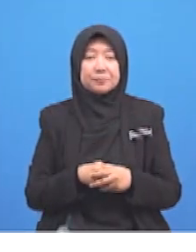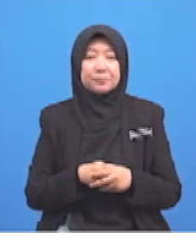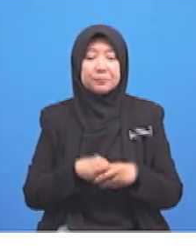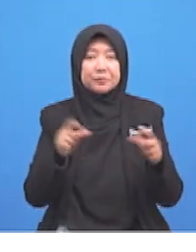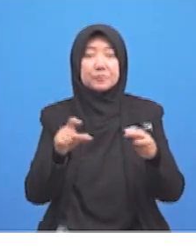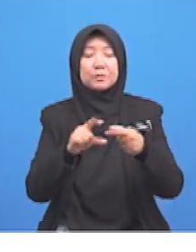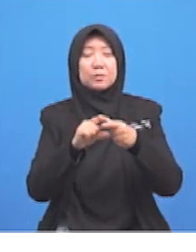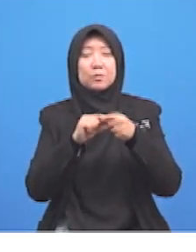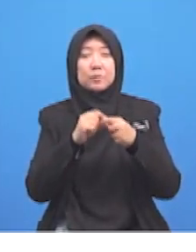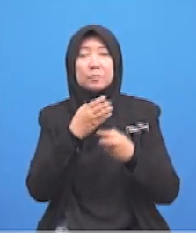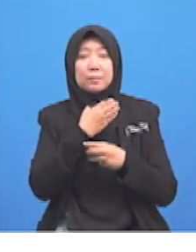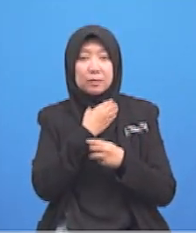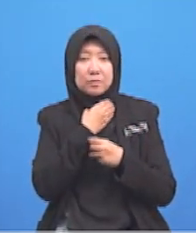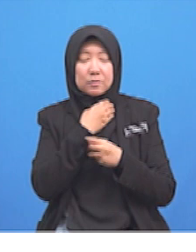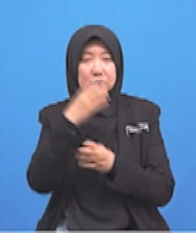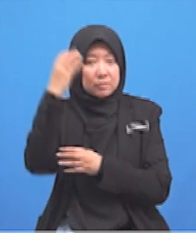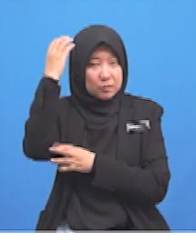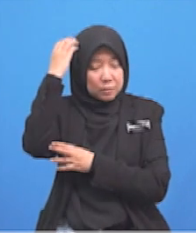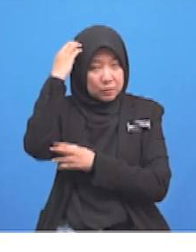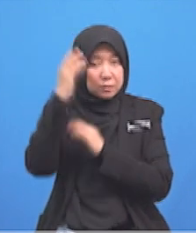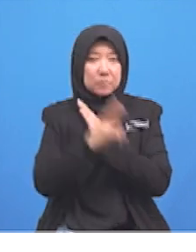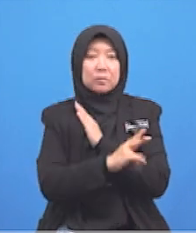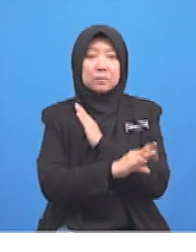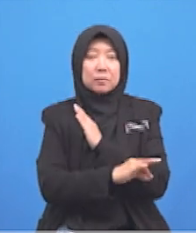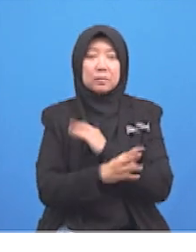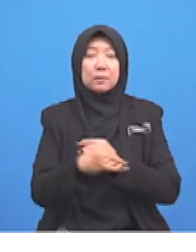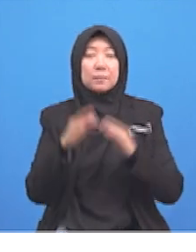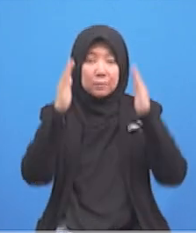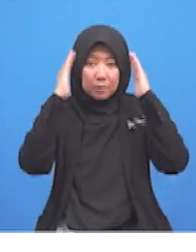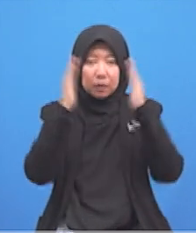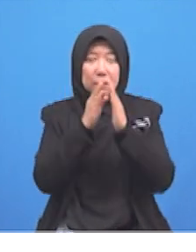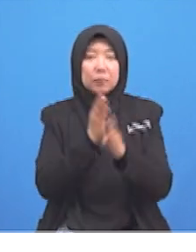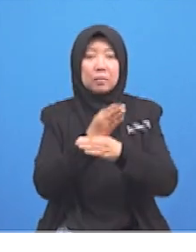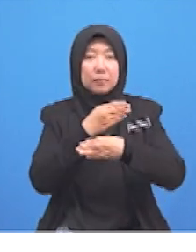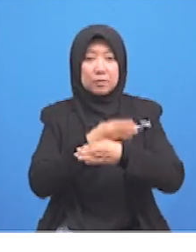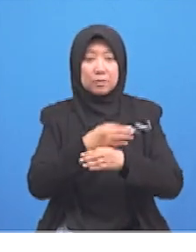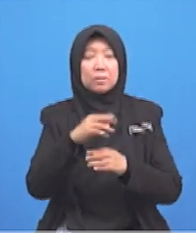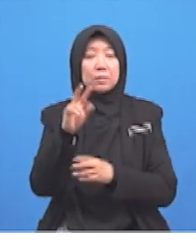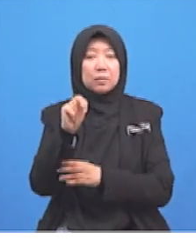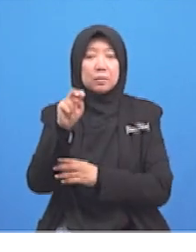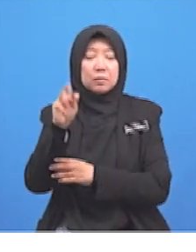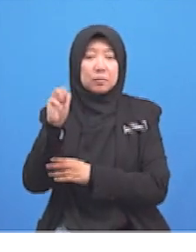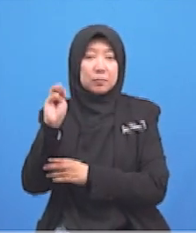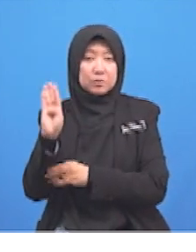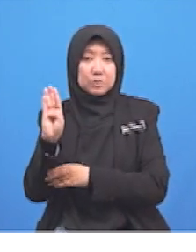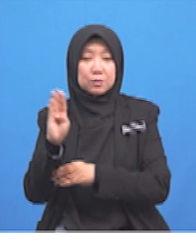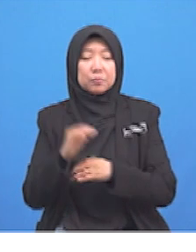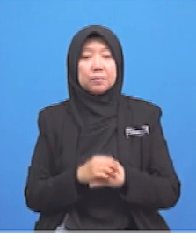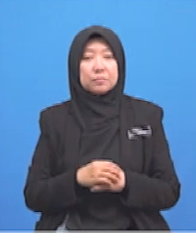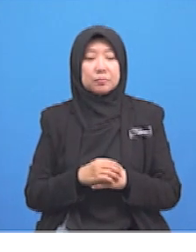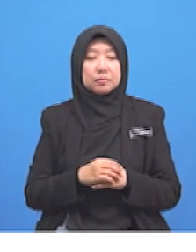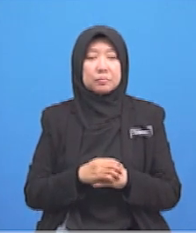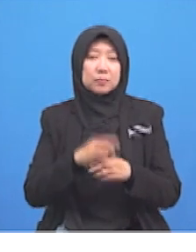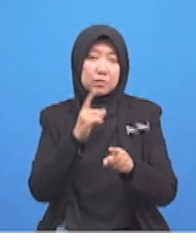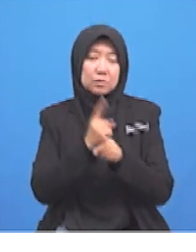Gabungan Perak, Selangor, Negeri Sembilan dan Pahang membentuk negeri-negeri Melayu Bersekutu.